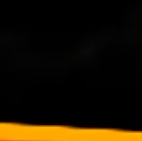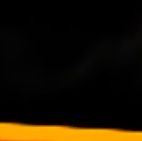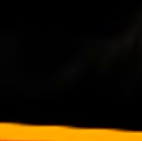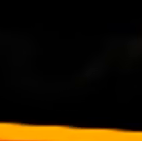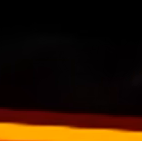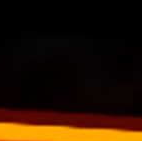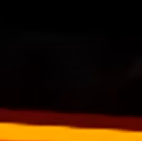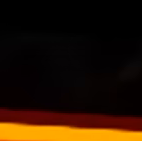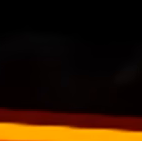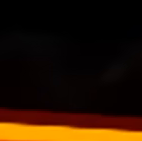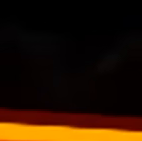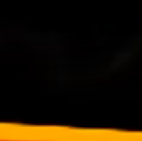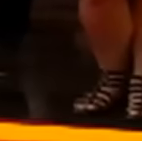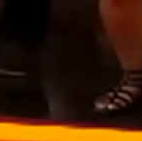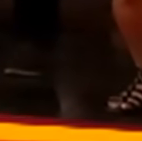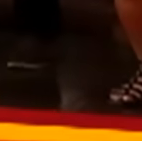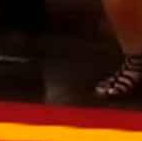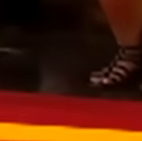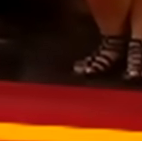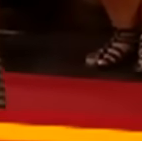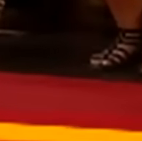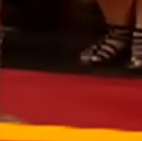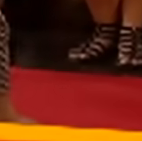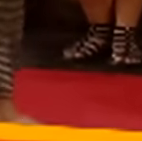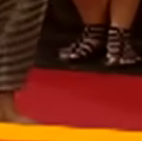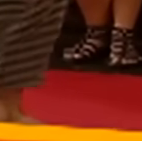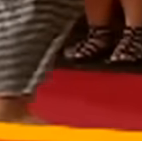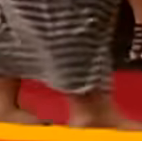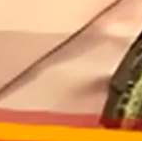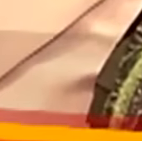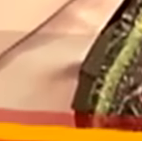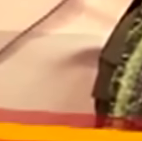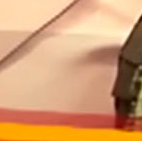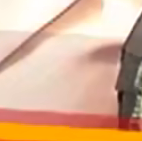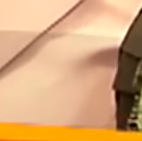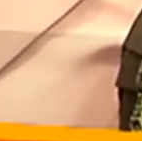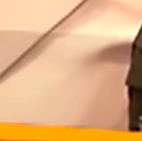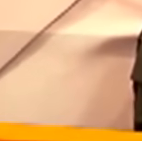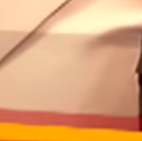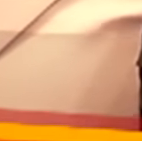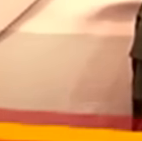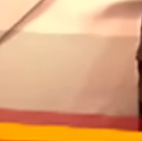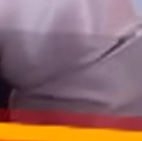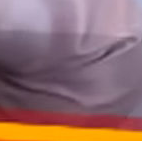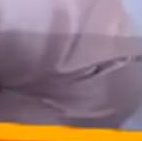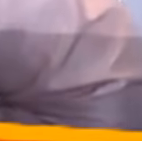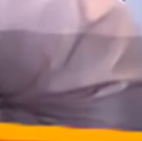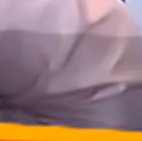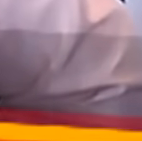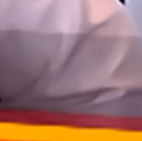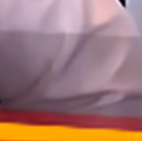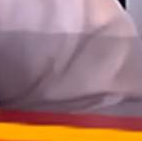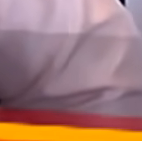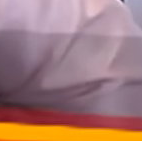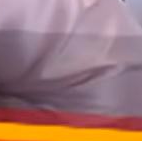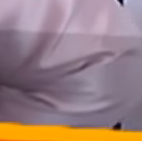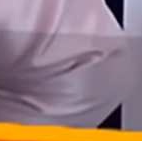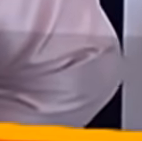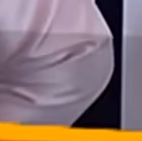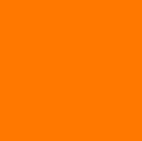At magbalik tanaw sa makulay na karera sa showbiz ng premiadong aktres na si Jacqueline